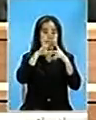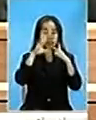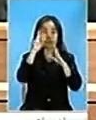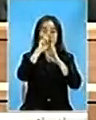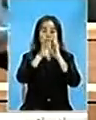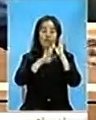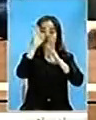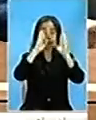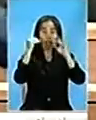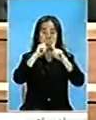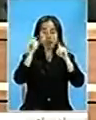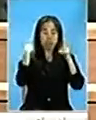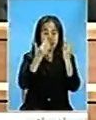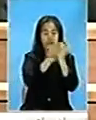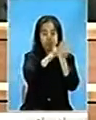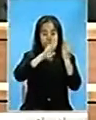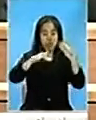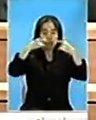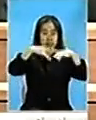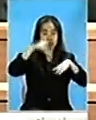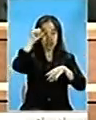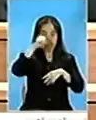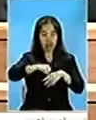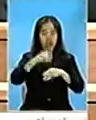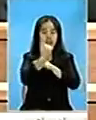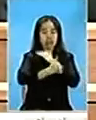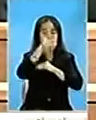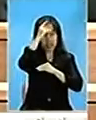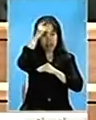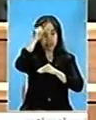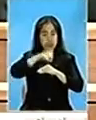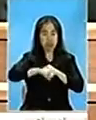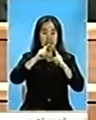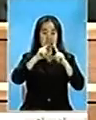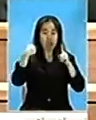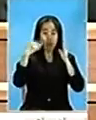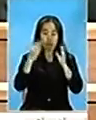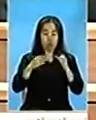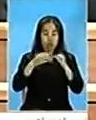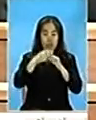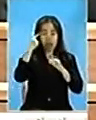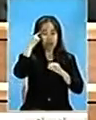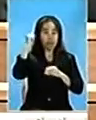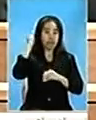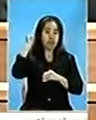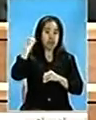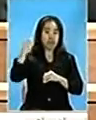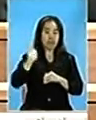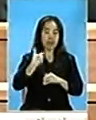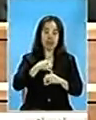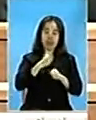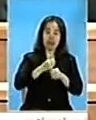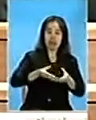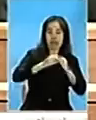าจะเป็นคอมมิวนิสต์ที่แตกต่างกันสุดขั้ววันหนึ่งเมื่อรวมประเทศมีคนกลุ่มหนึ่งยังมีความคิดเดิมขอตั้งพรรคคอมมิ